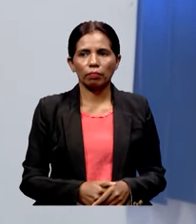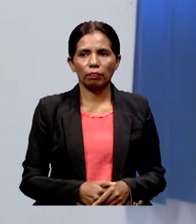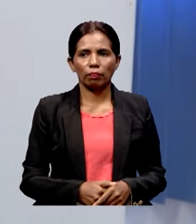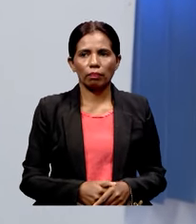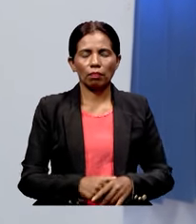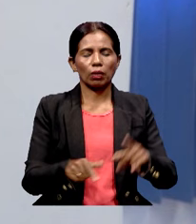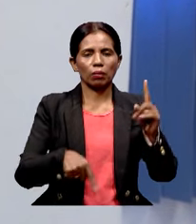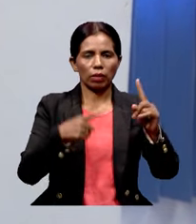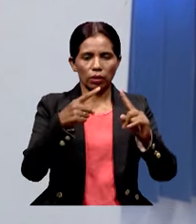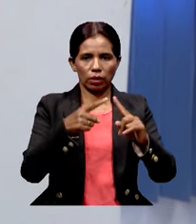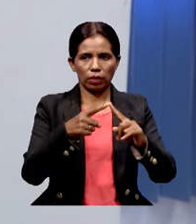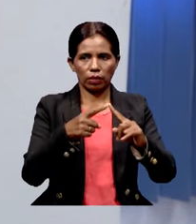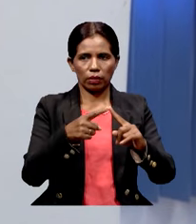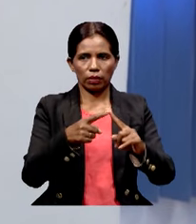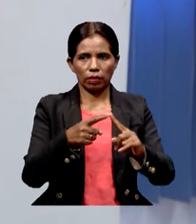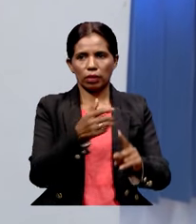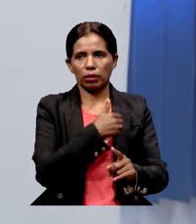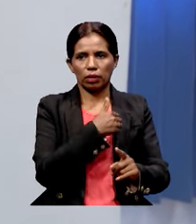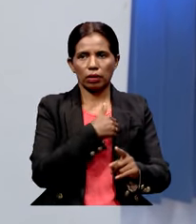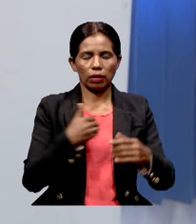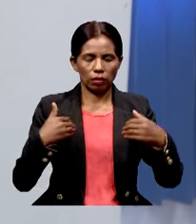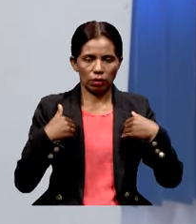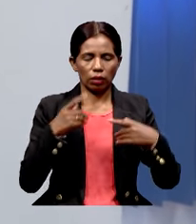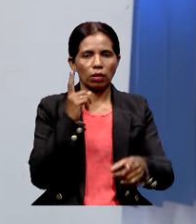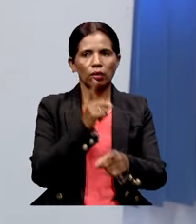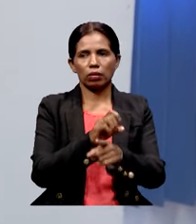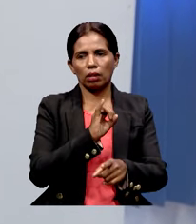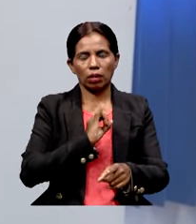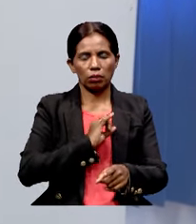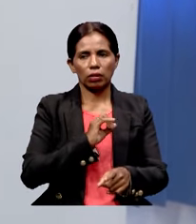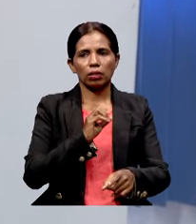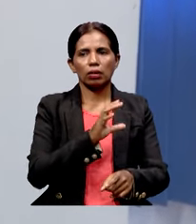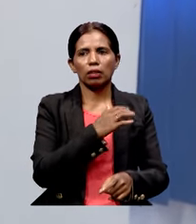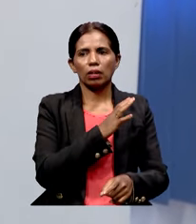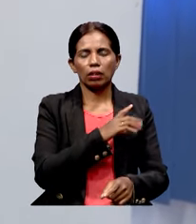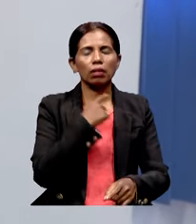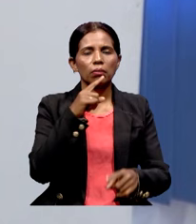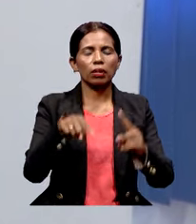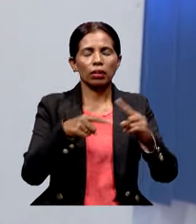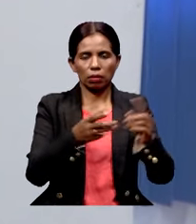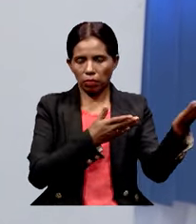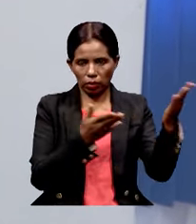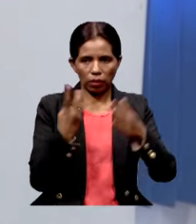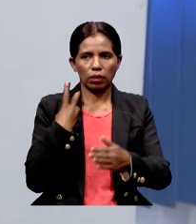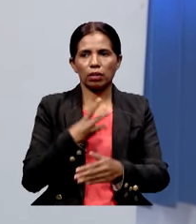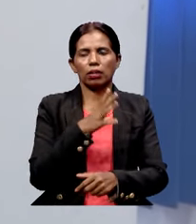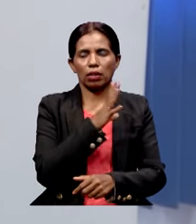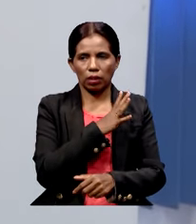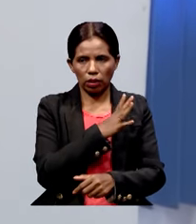Bahira sila ki ha certeza hamus labele hatete bahira maktoma itahin